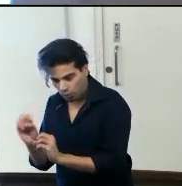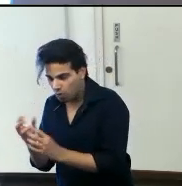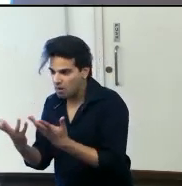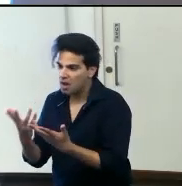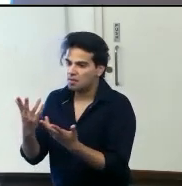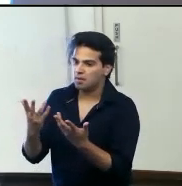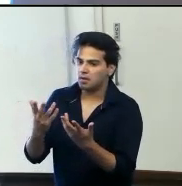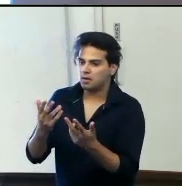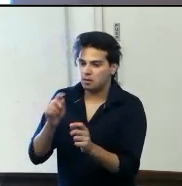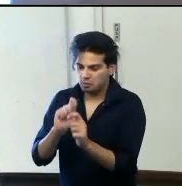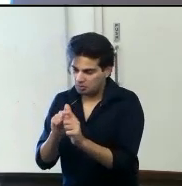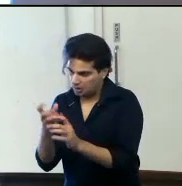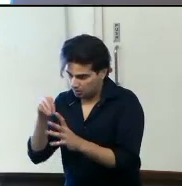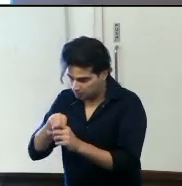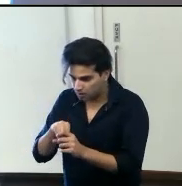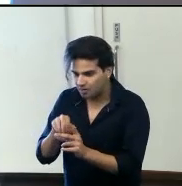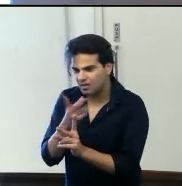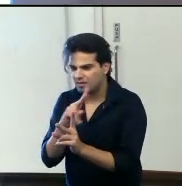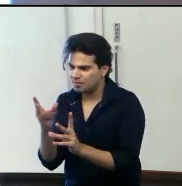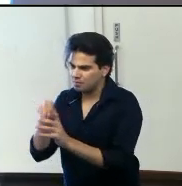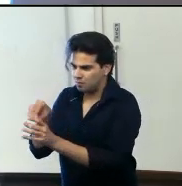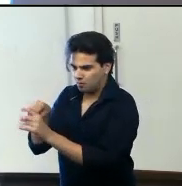the mural, could be part of anything.